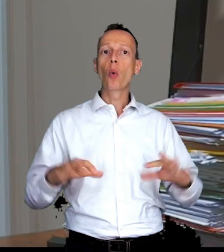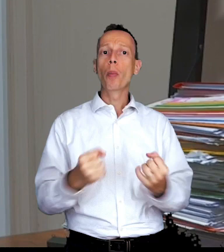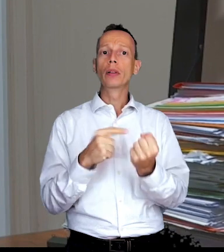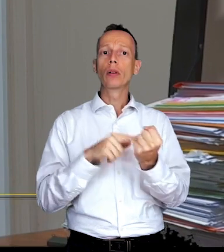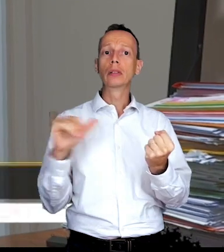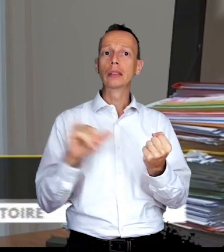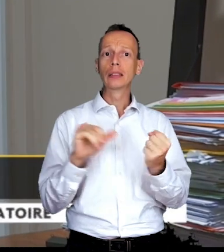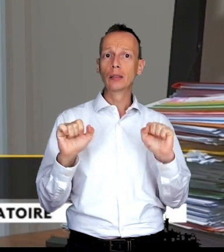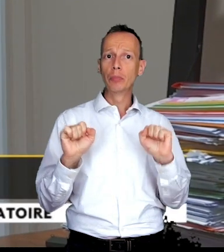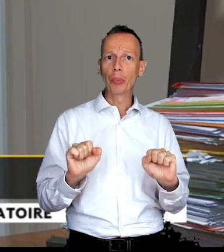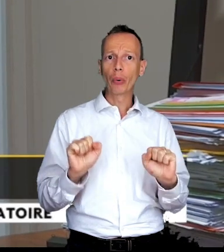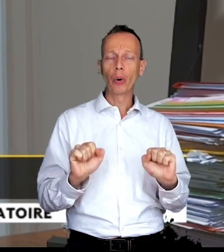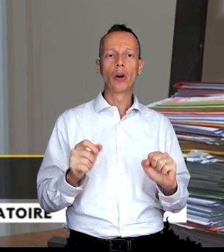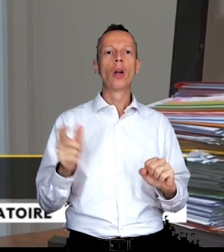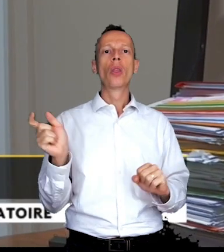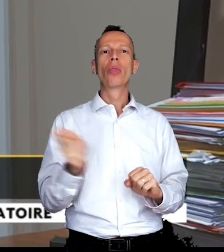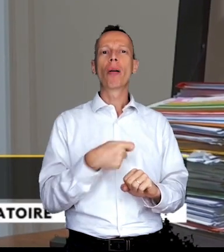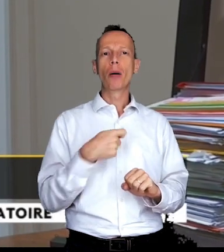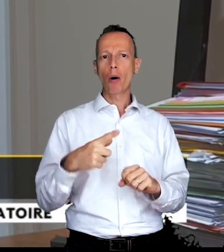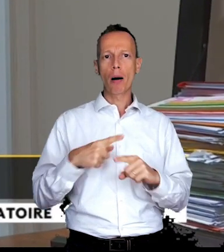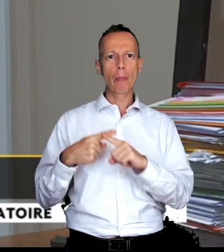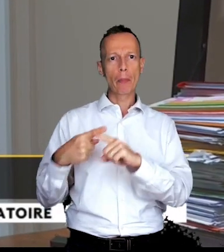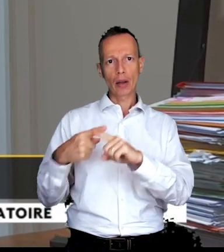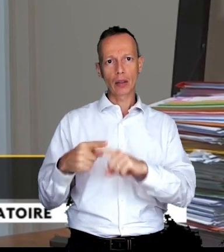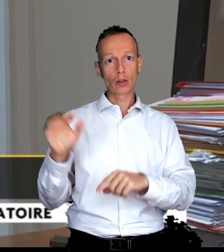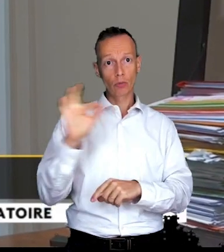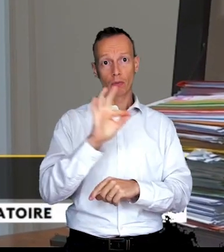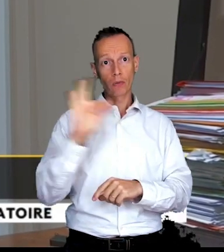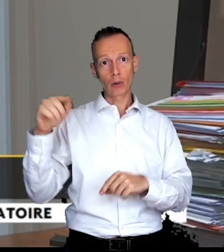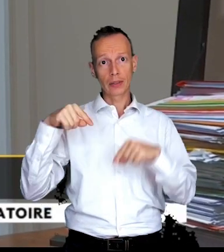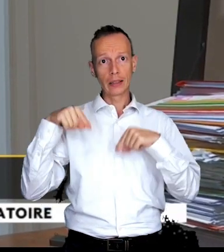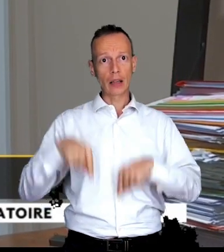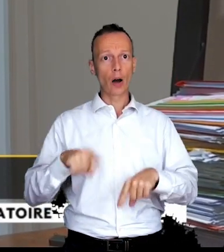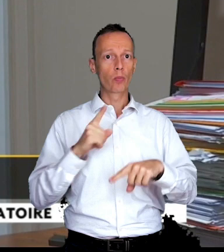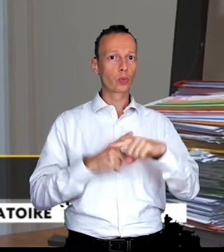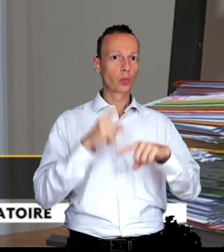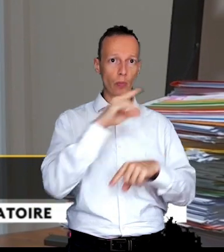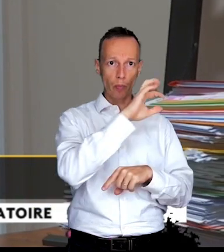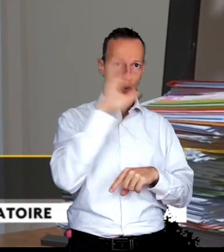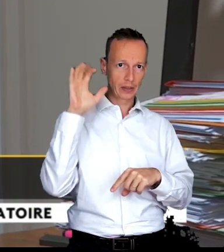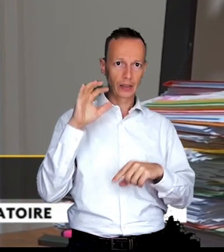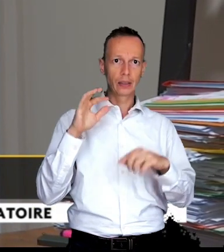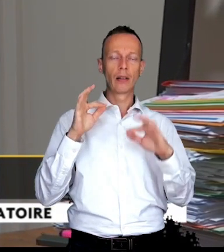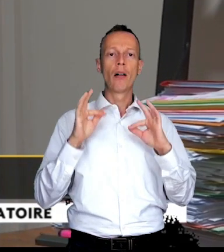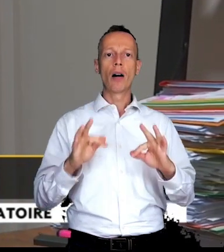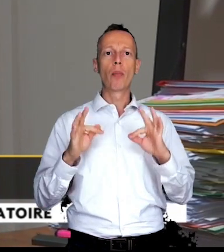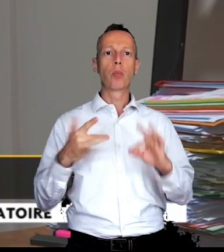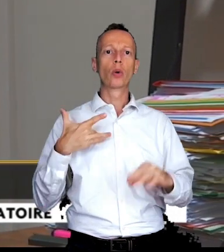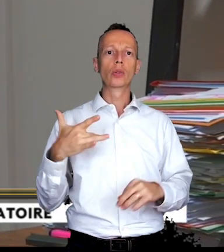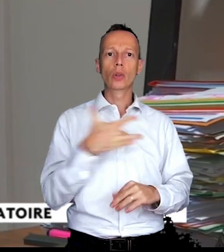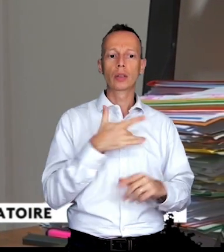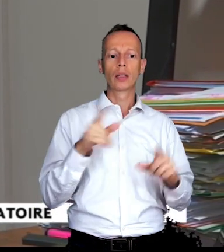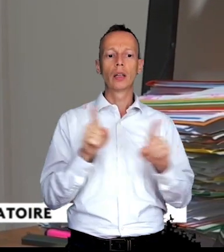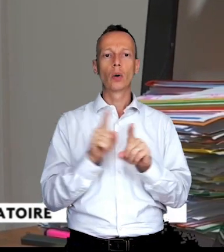posent problème. Il y a des questions très juridiques, très techniques d'abord, en termes de compétences notamment, parce qu'il y a une compétence qui est